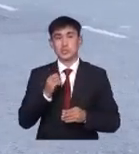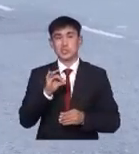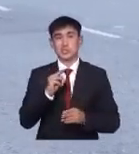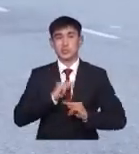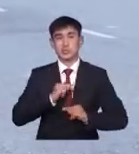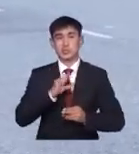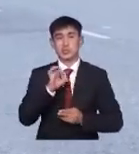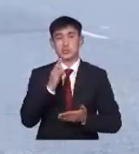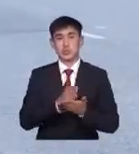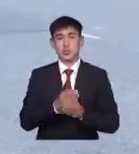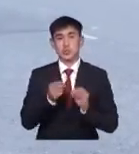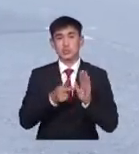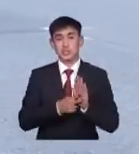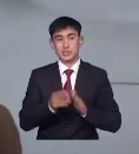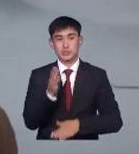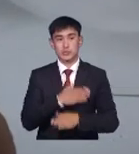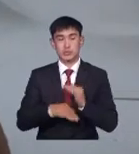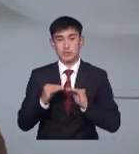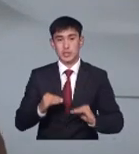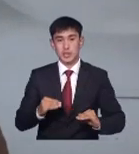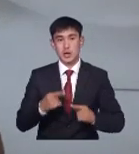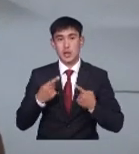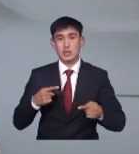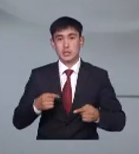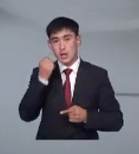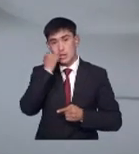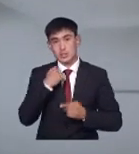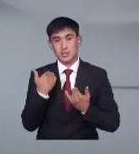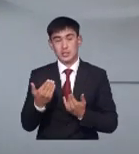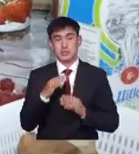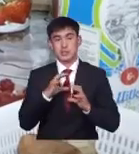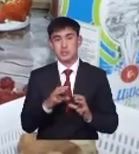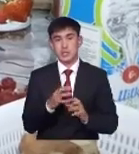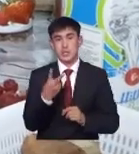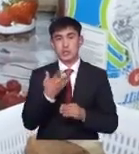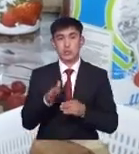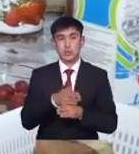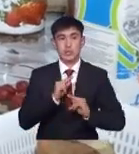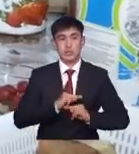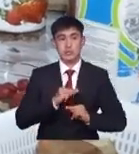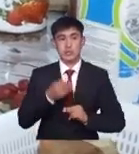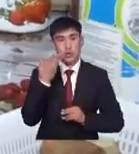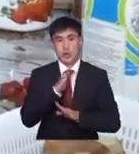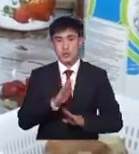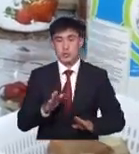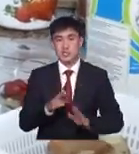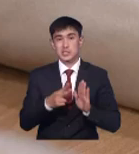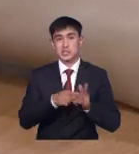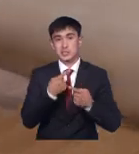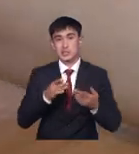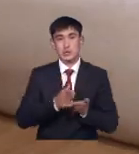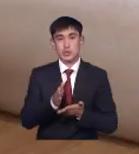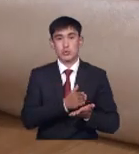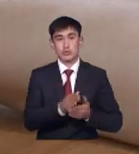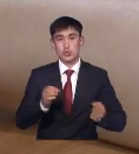ие, олардың 18 мүмкіндігі шектелген балаға, қалғандары қарттарға қарайласады. Екі топқа да қызмет қылу оңай емес, 8 түрлі бағыт